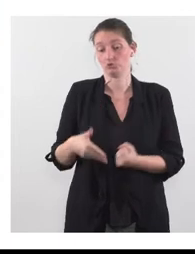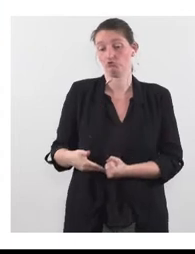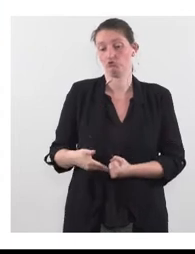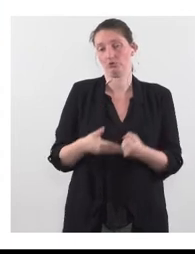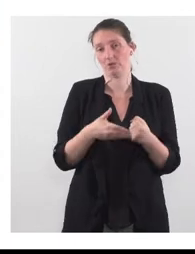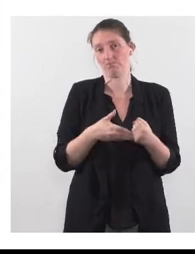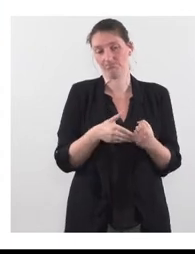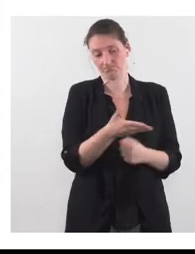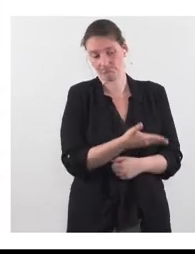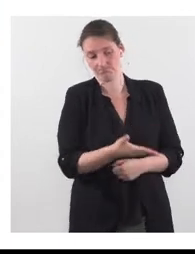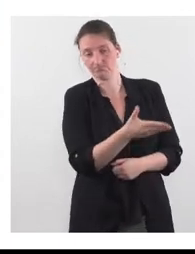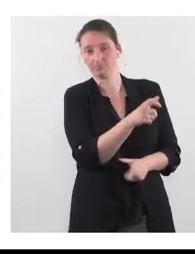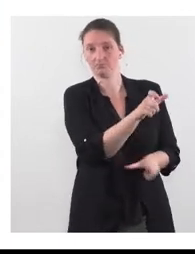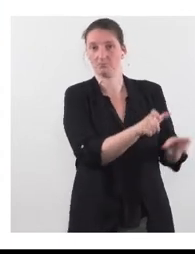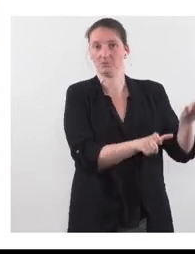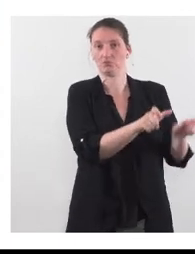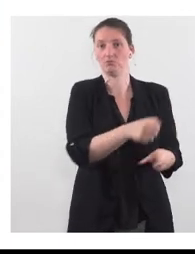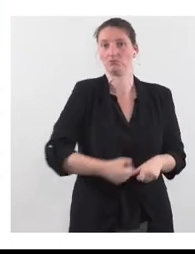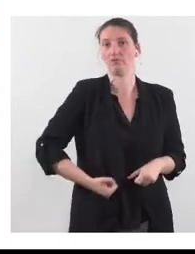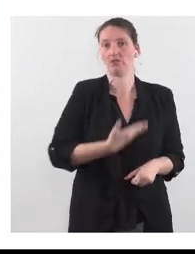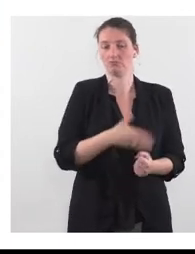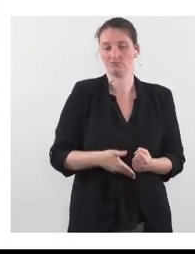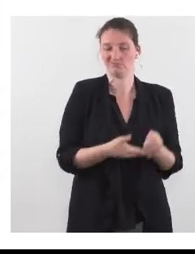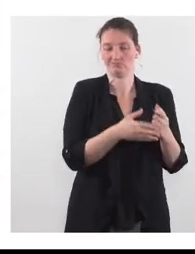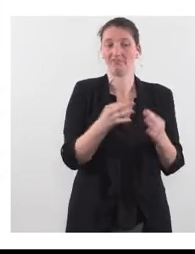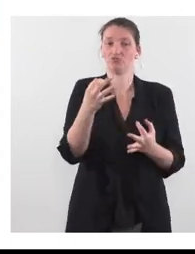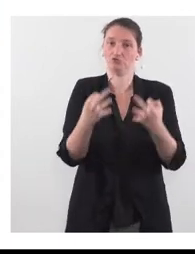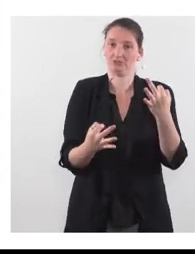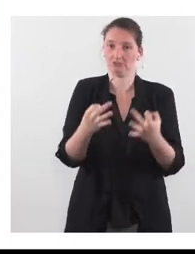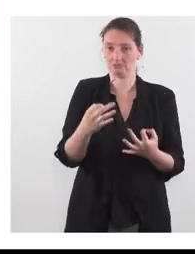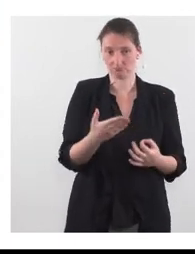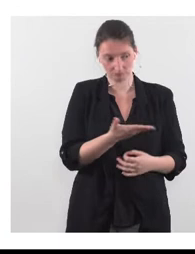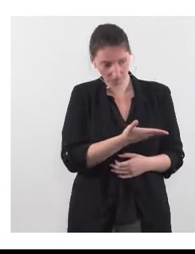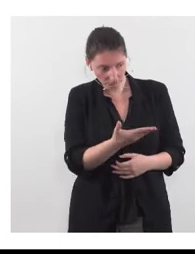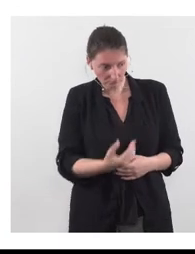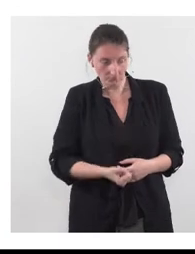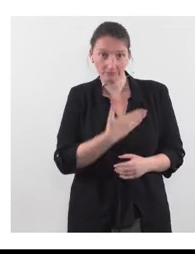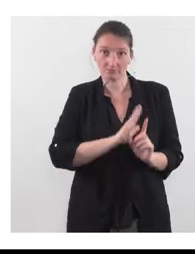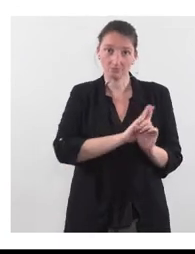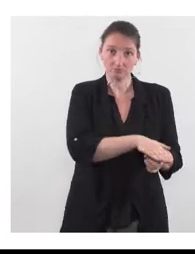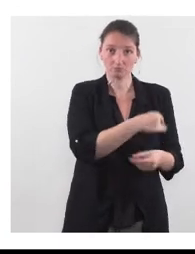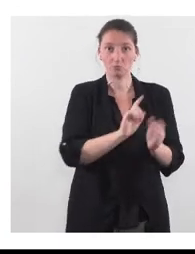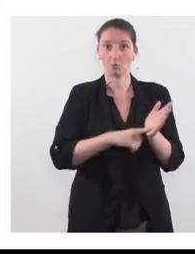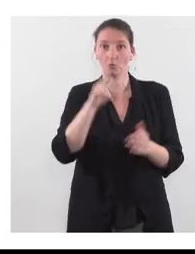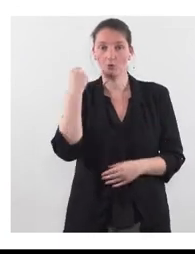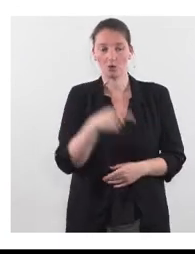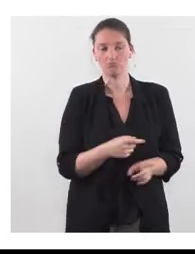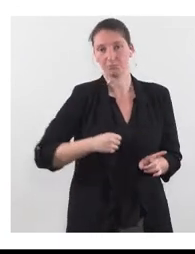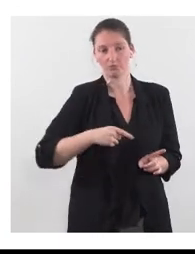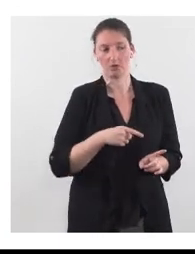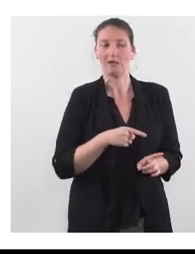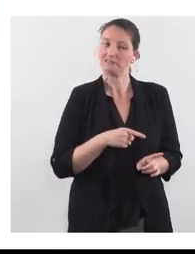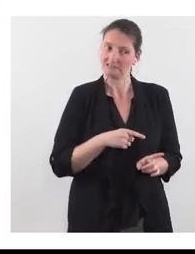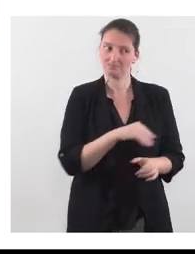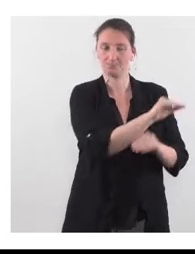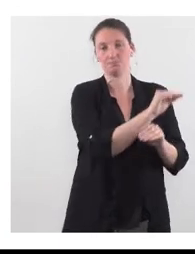juridique aux personnes. Si quelqu'un est face à des actes de discrimination ou de violation des droits de l'homme,